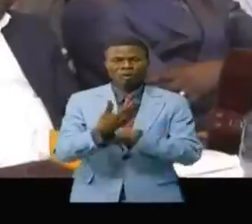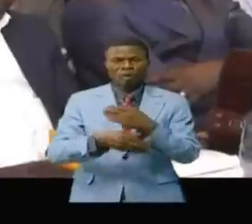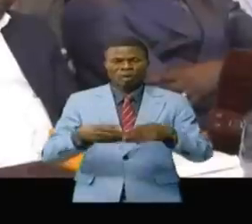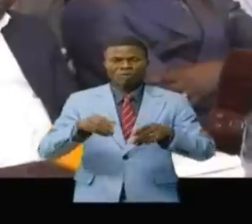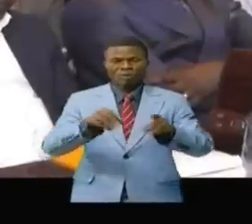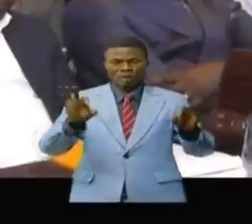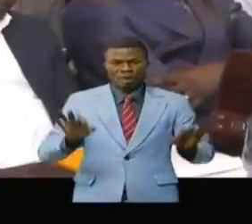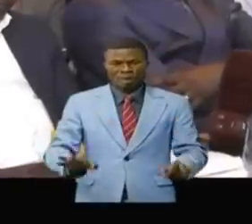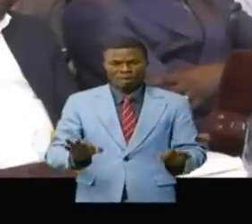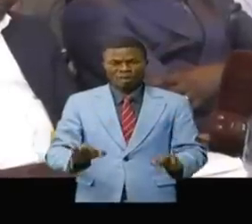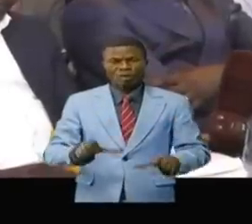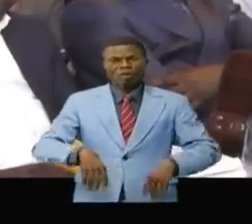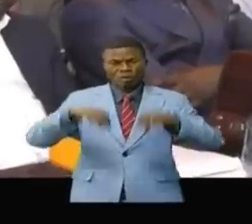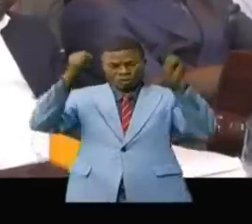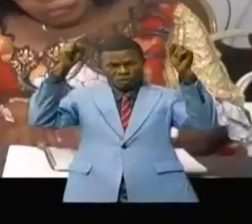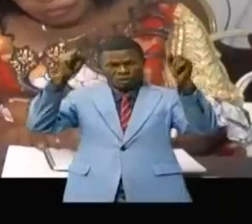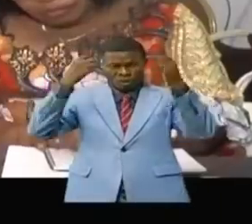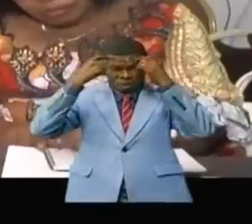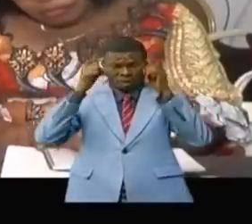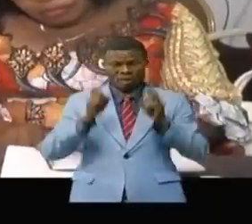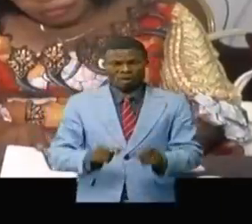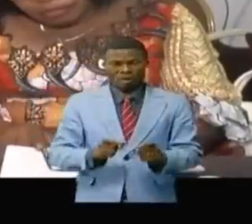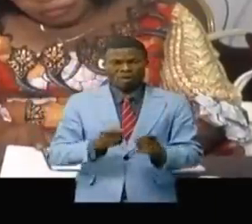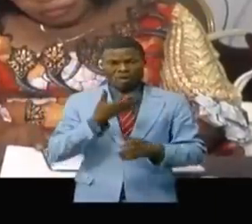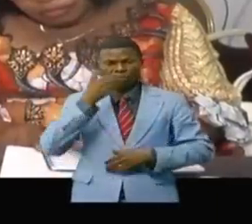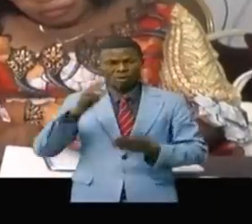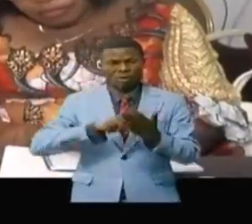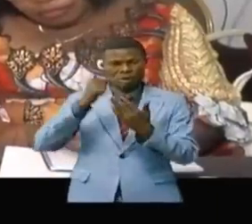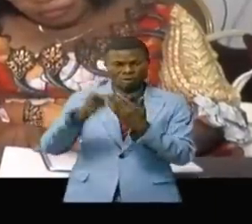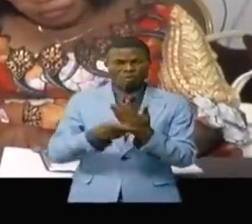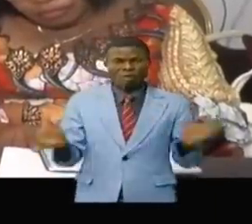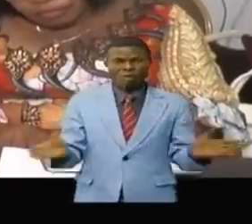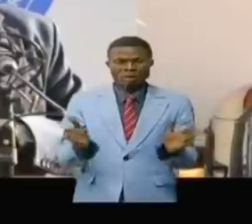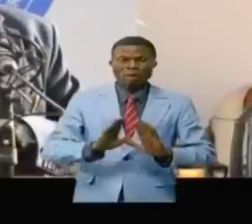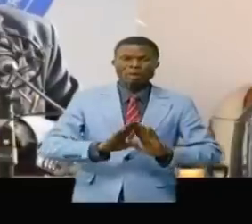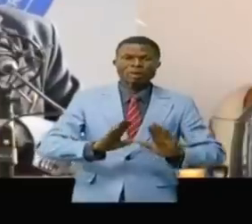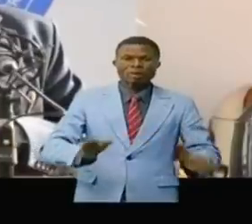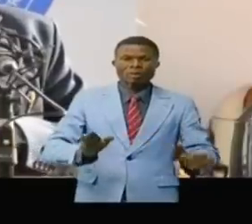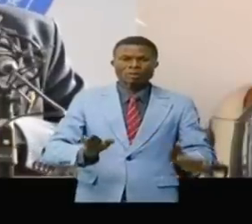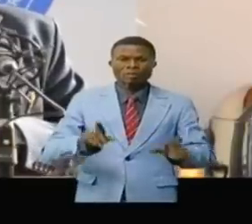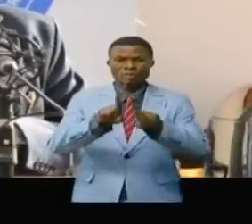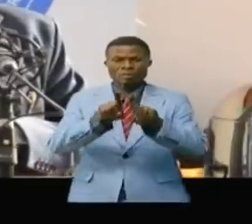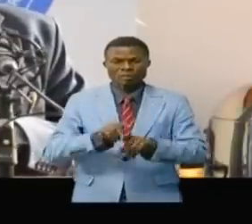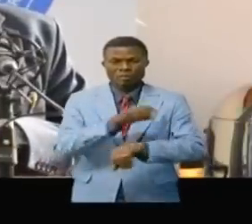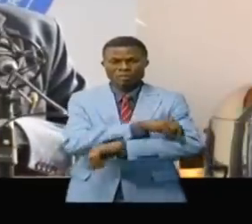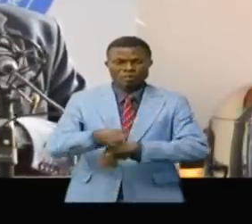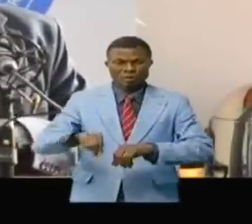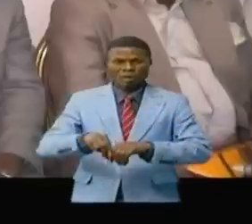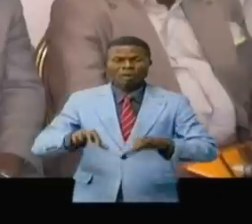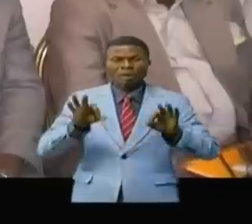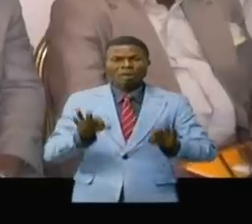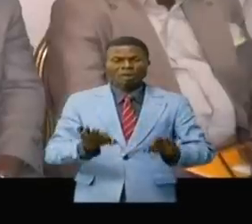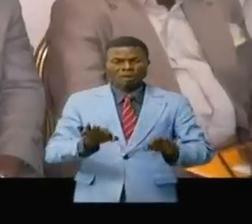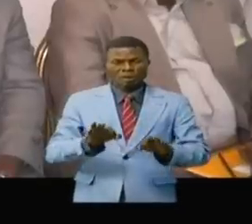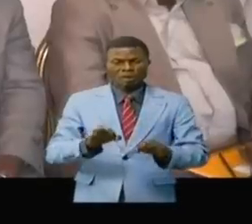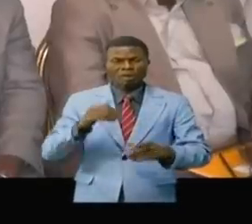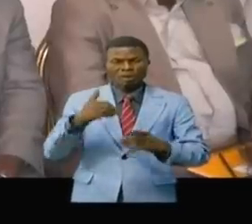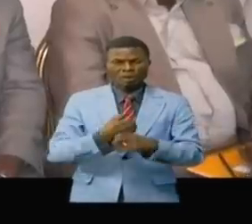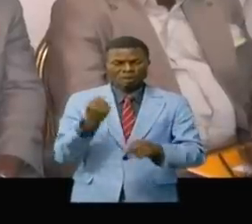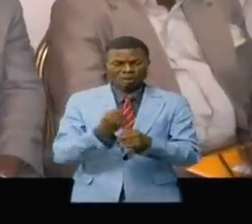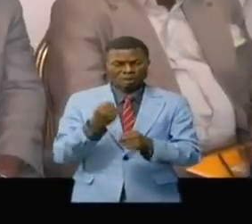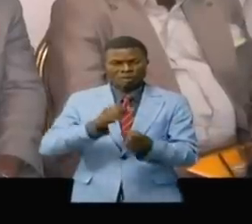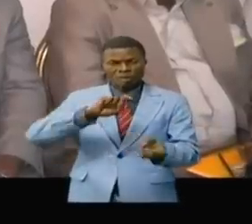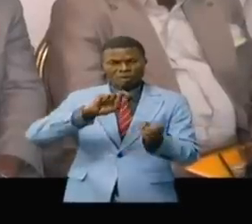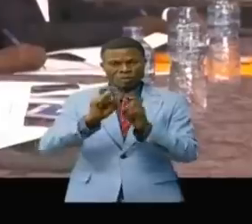foncières et validation des grandes lignes du plan de renforcement des capacités de l'administration foncière dans les processus de